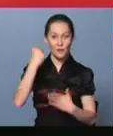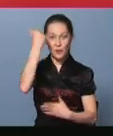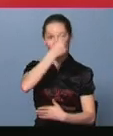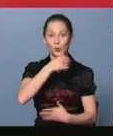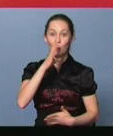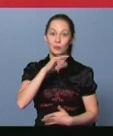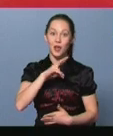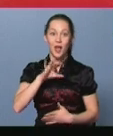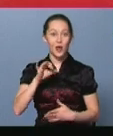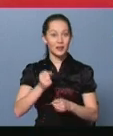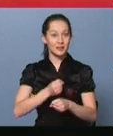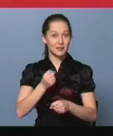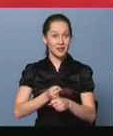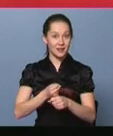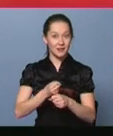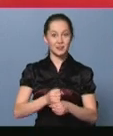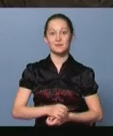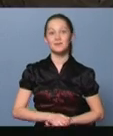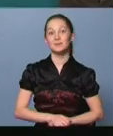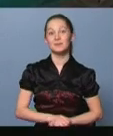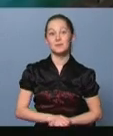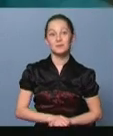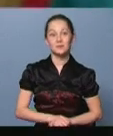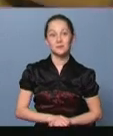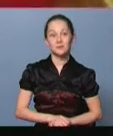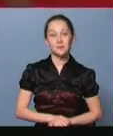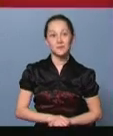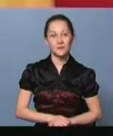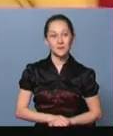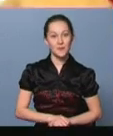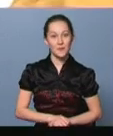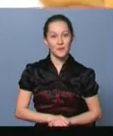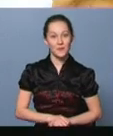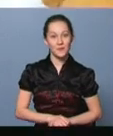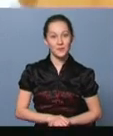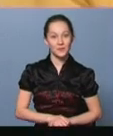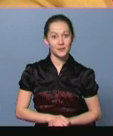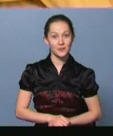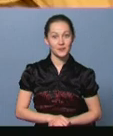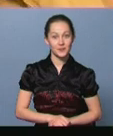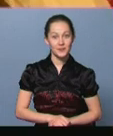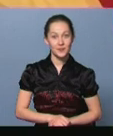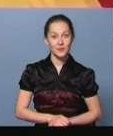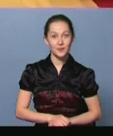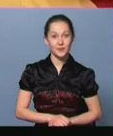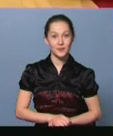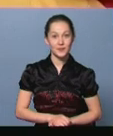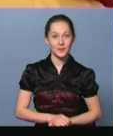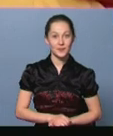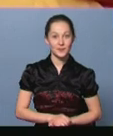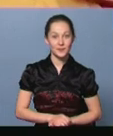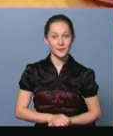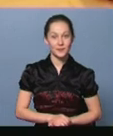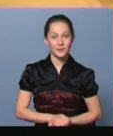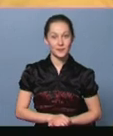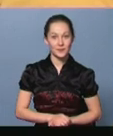ли скульпторы, узнала Елена Керн. Кстати, она не опасная. Она, вот, у нас была более вандалоустойчивая. Есть пожелание и